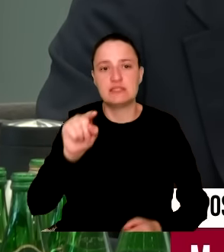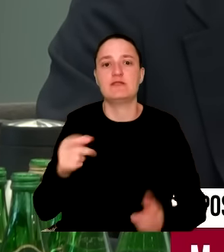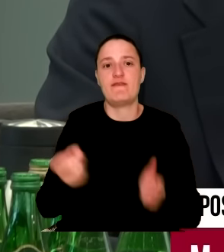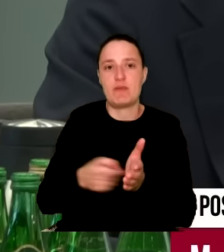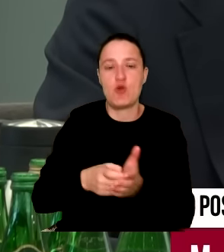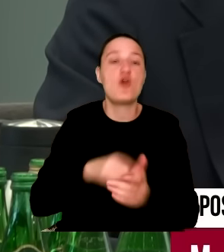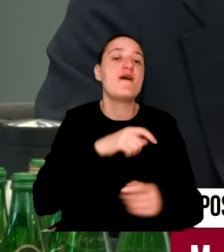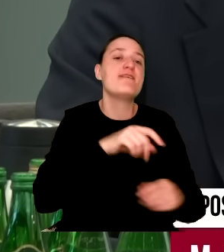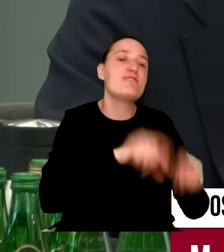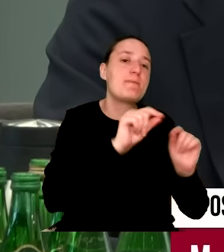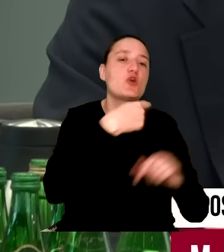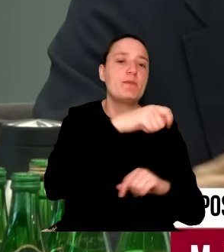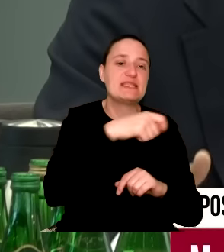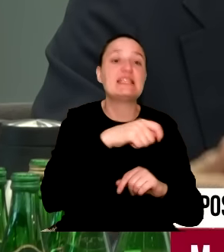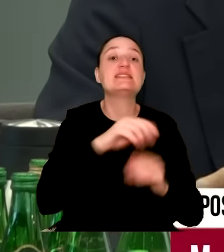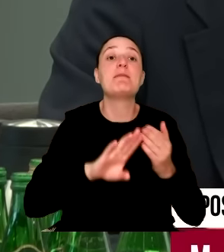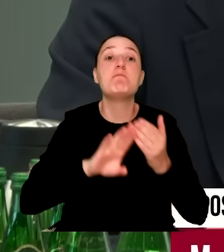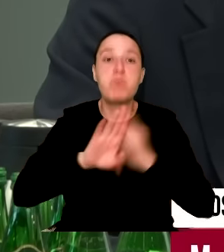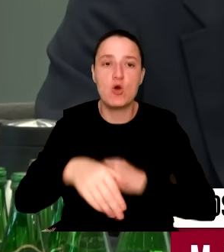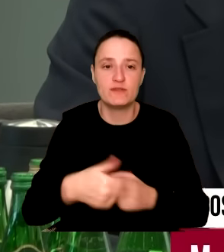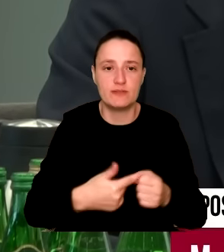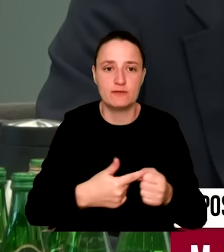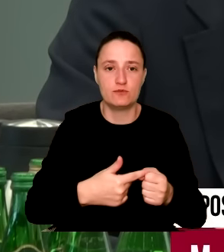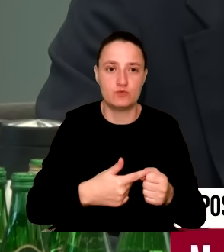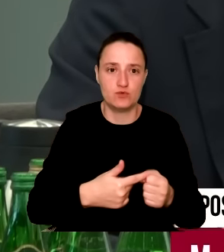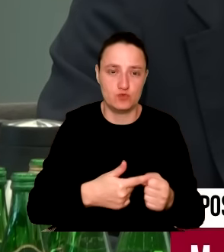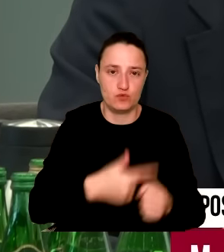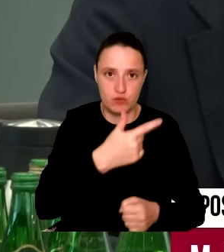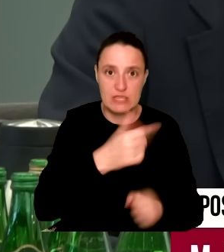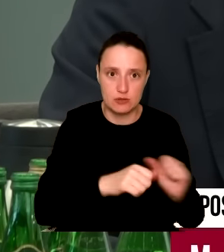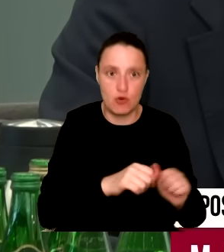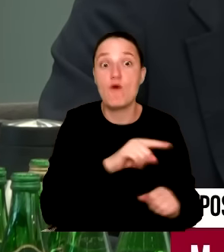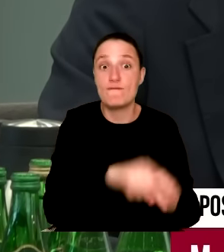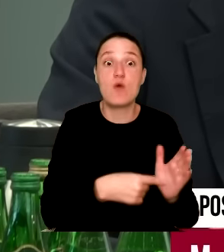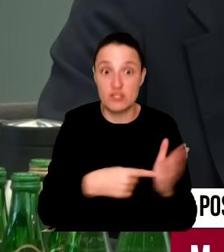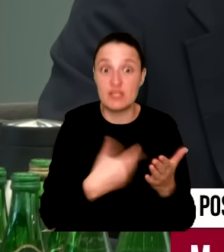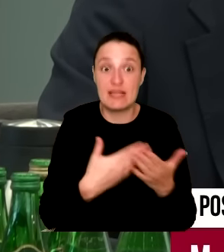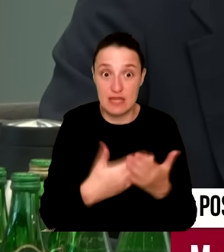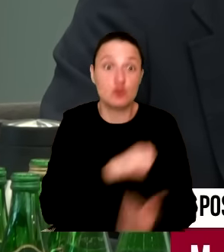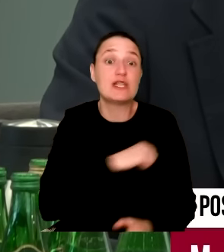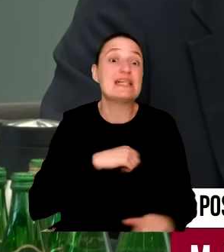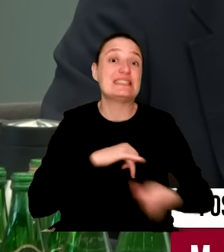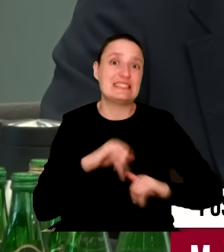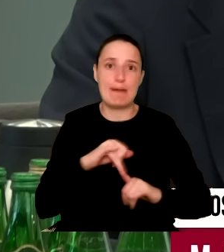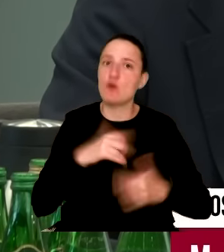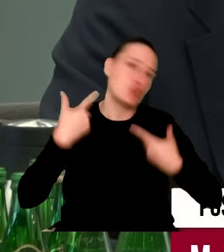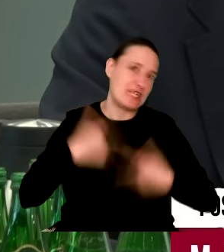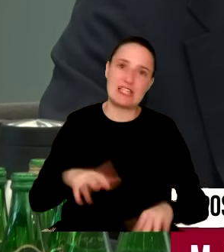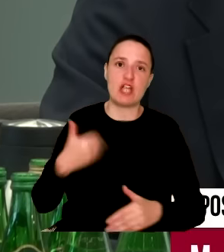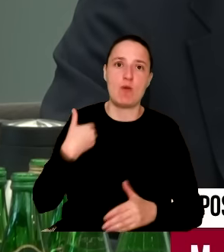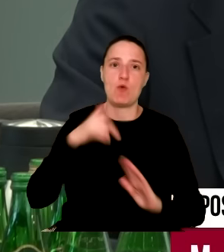prezydenckich 2020 roku mając na uwadze właśnie obstrukcje samorządów związaną z